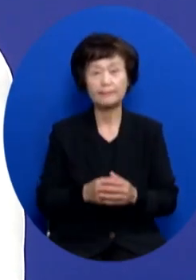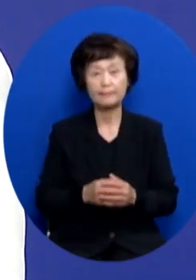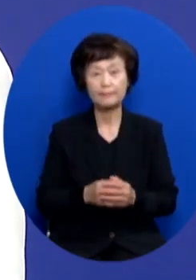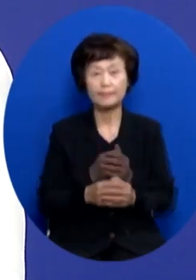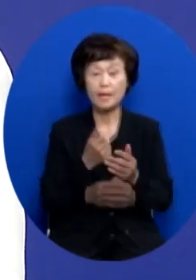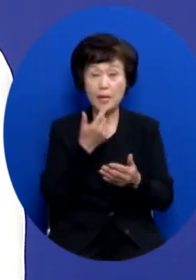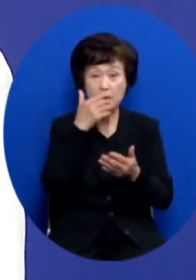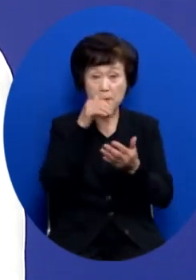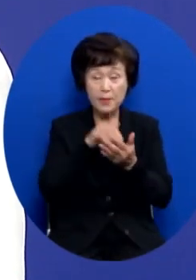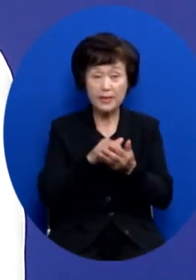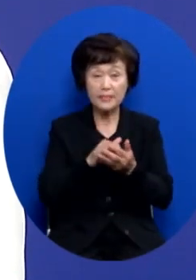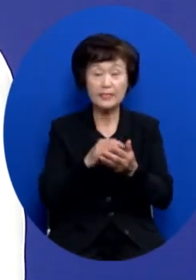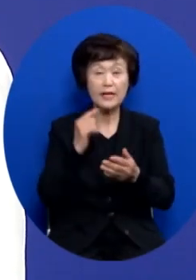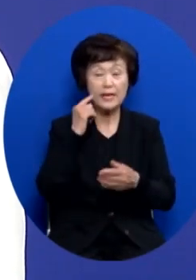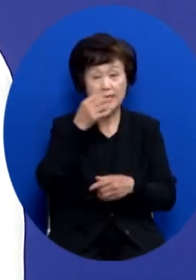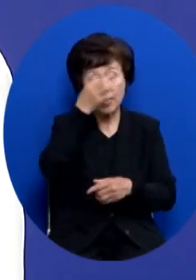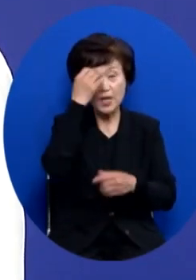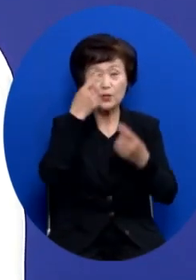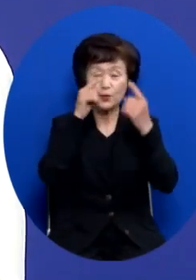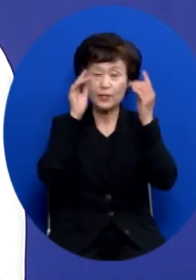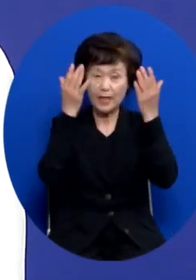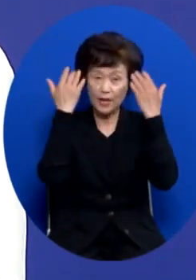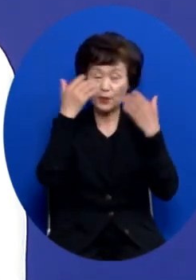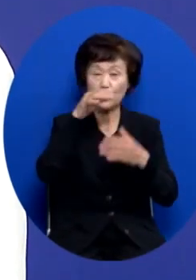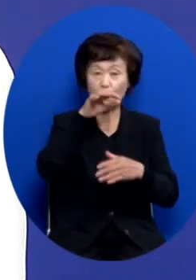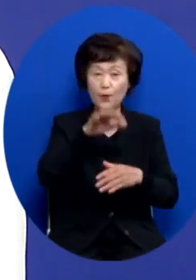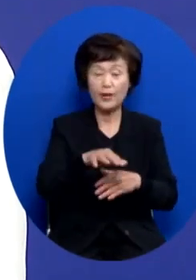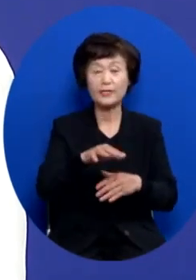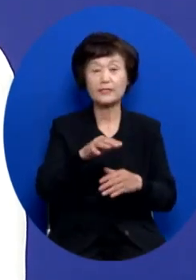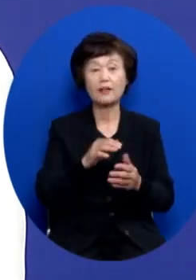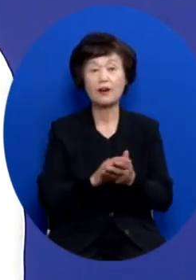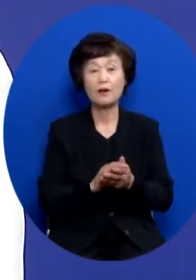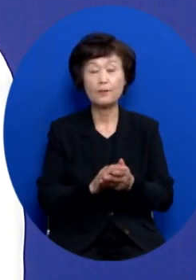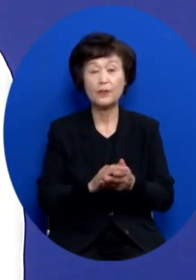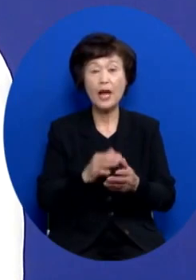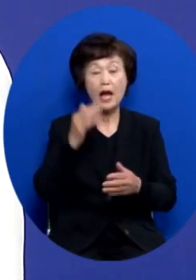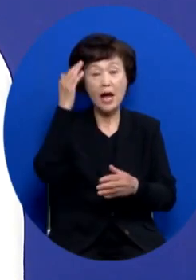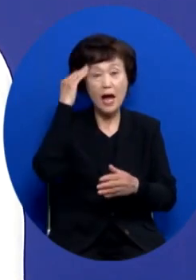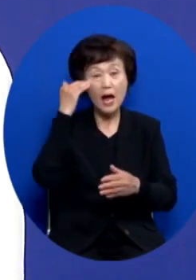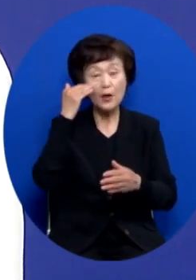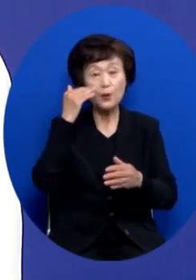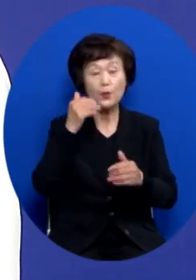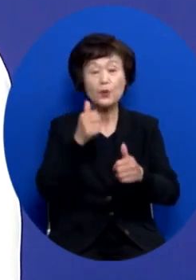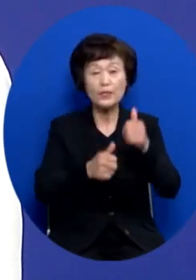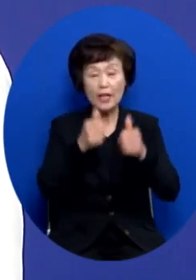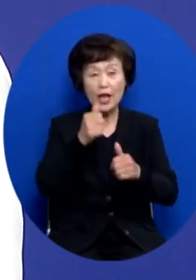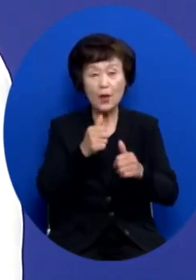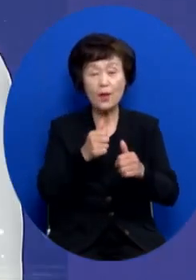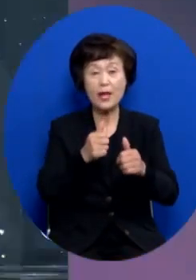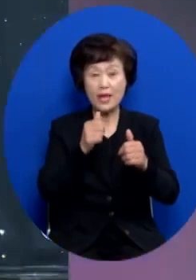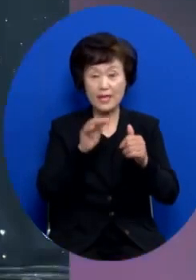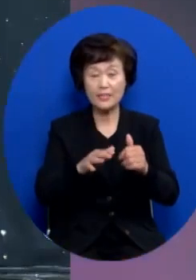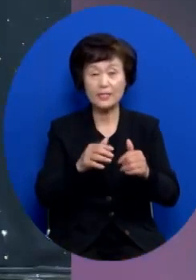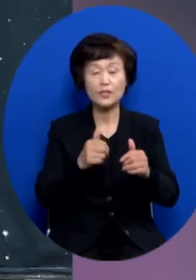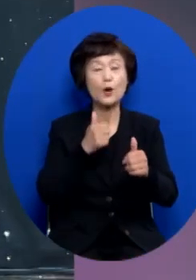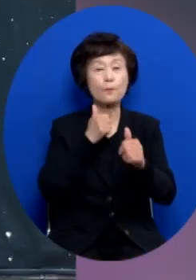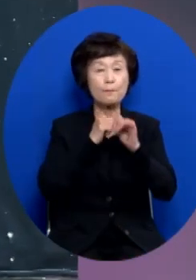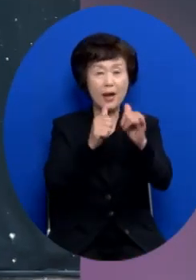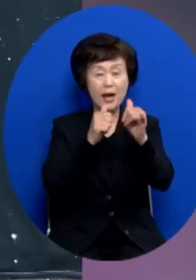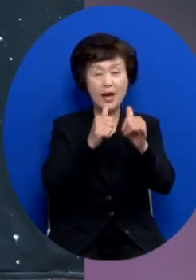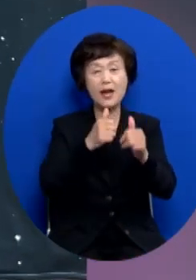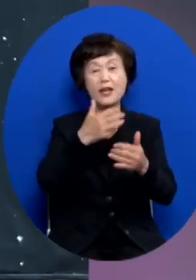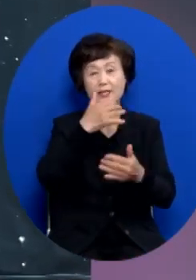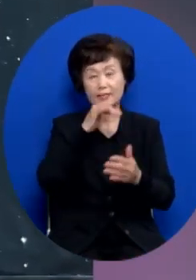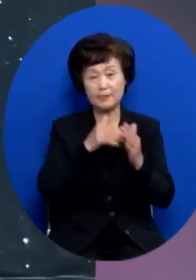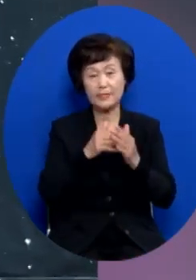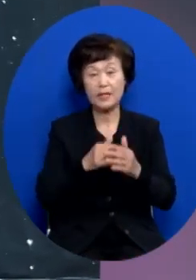백성예술대학교 실용댄스학부 댄스팀 BDO가 힙합 인터내셔널 한국대표 선발전에서 우승했습니다. 이번